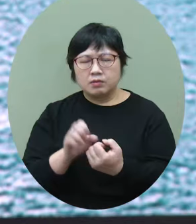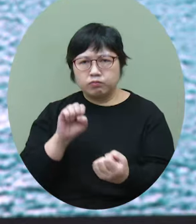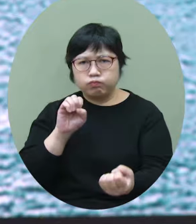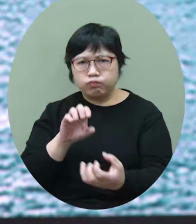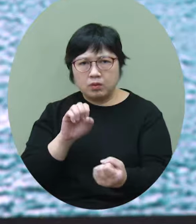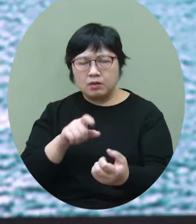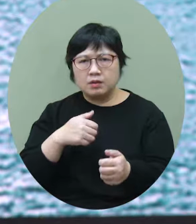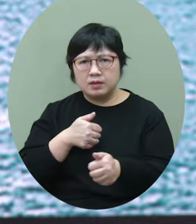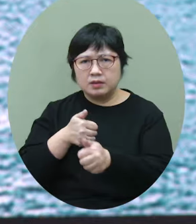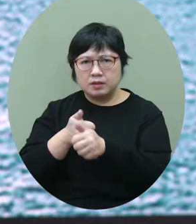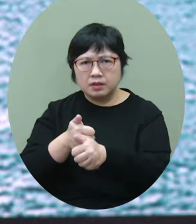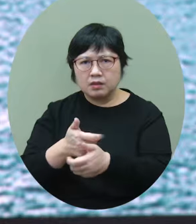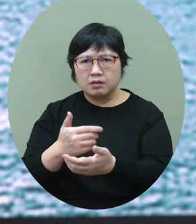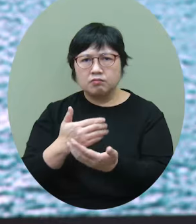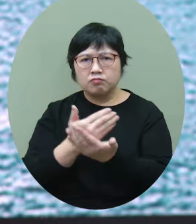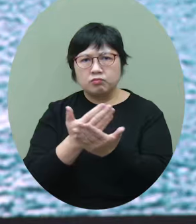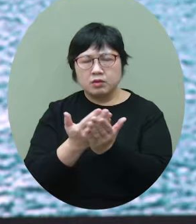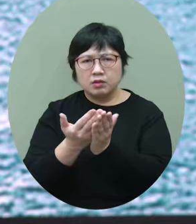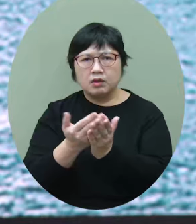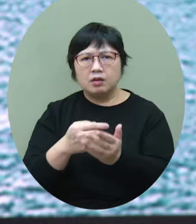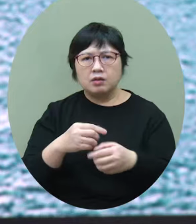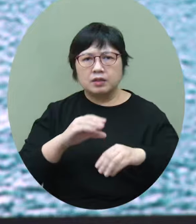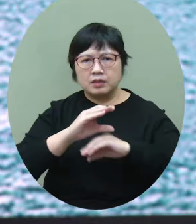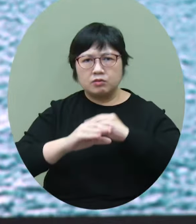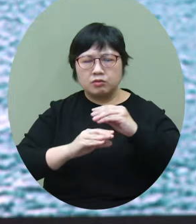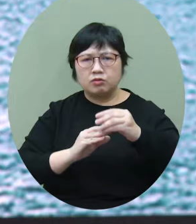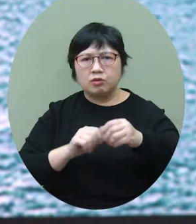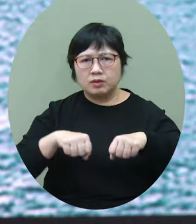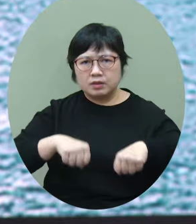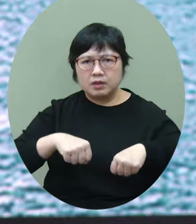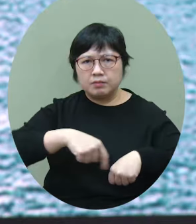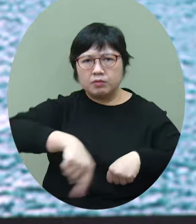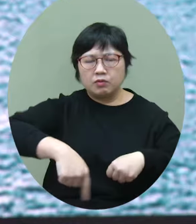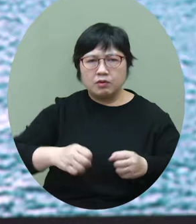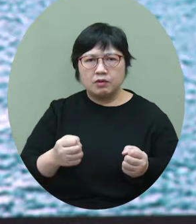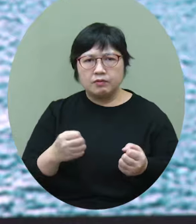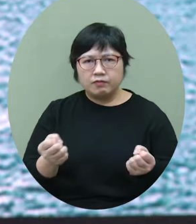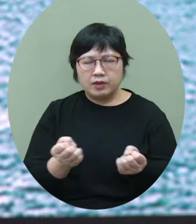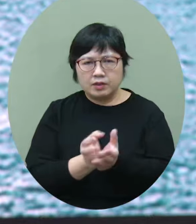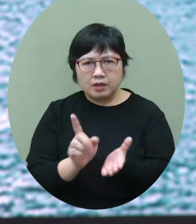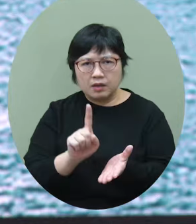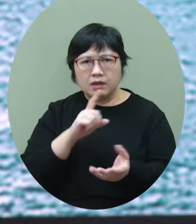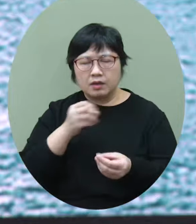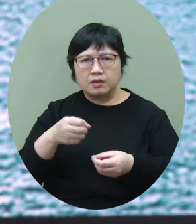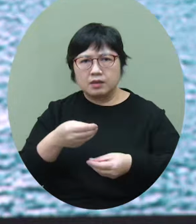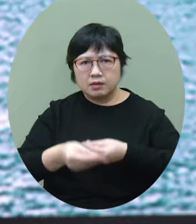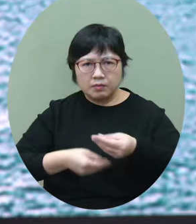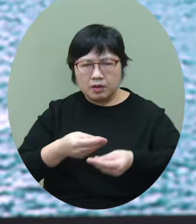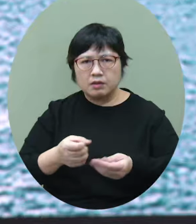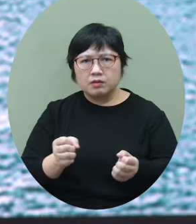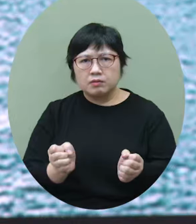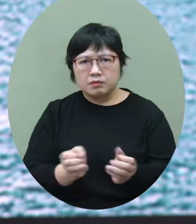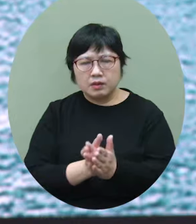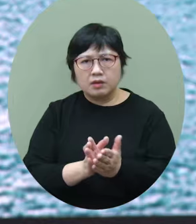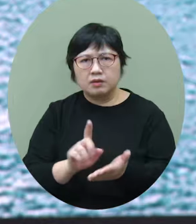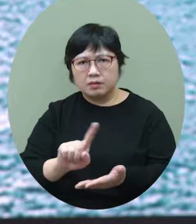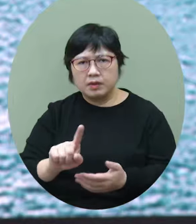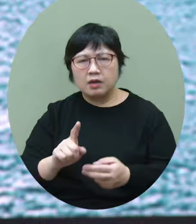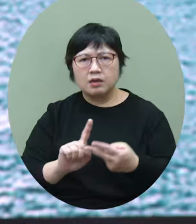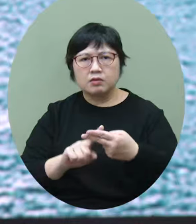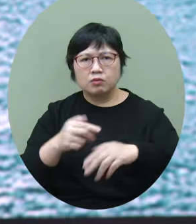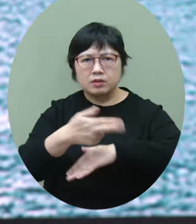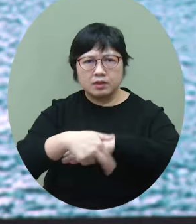進所有地盤發生的事啦包括它的感染措施、啊、整體的、工程進度、啊、等等、啊、我們、經過今